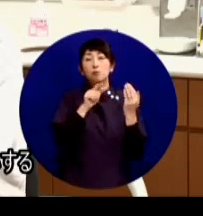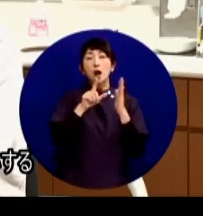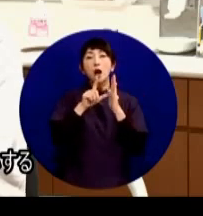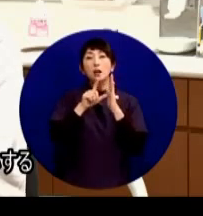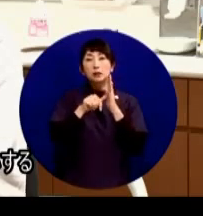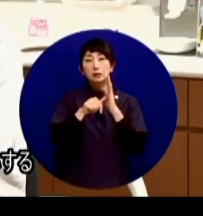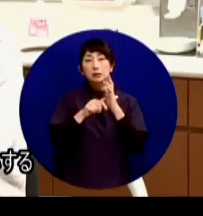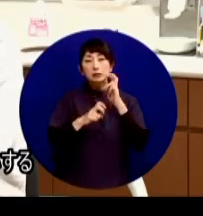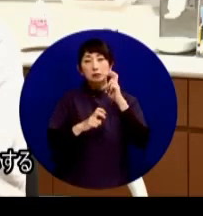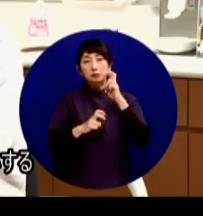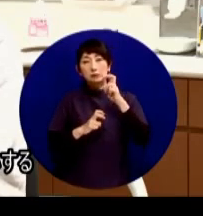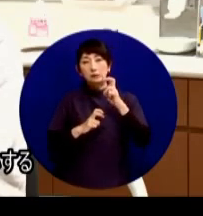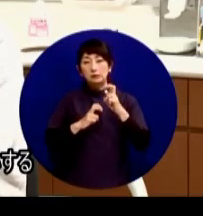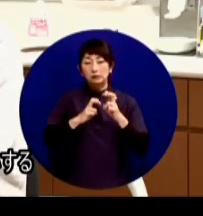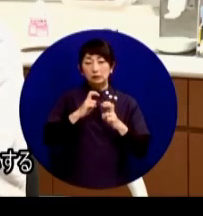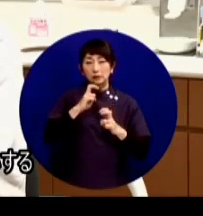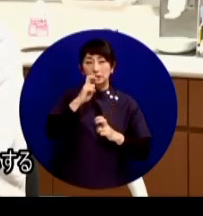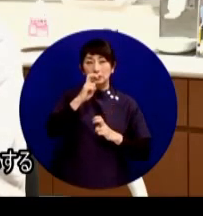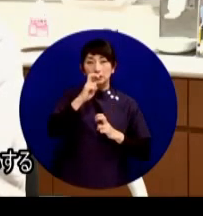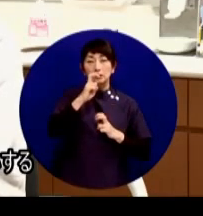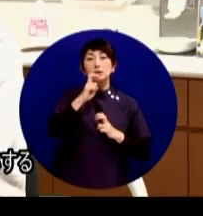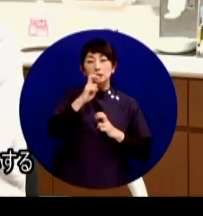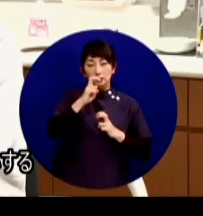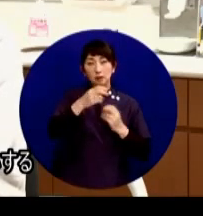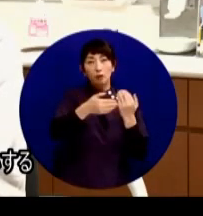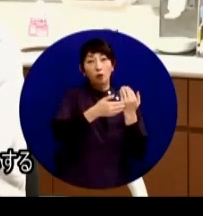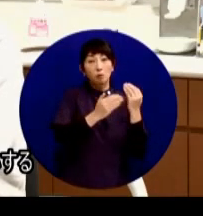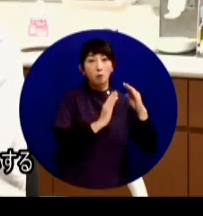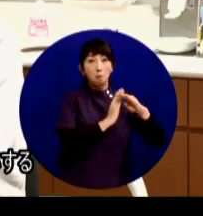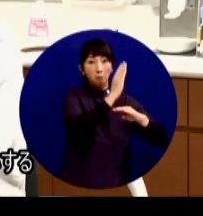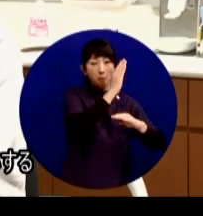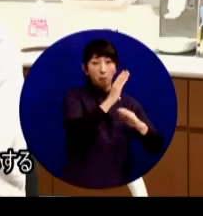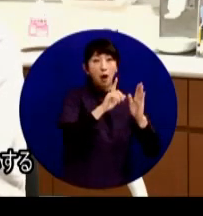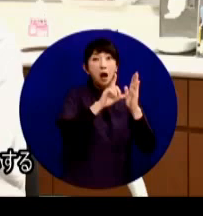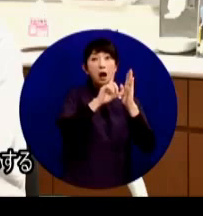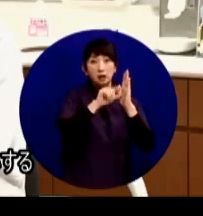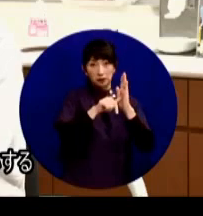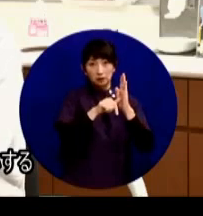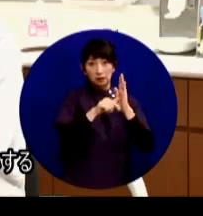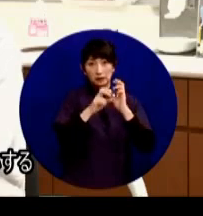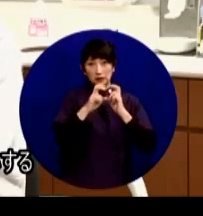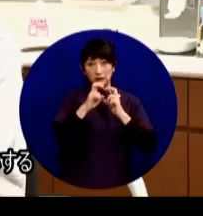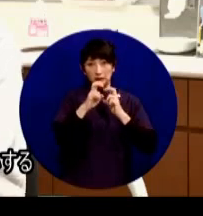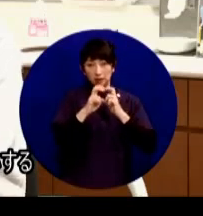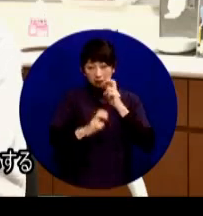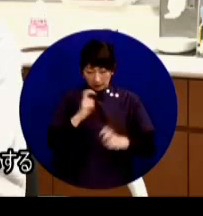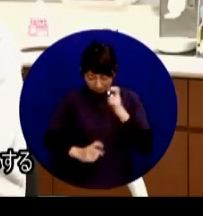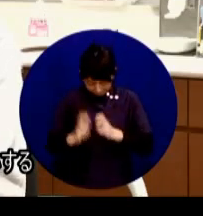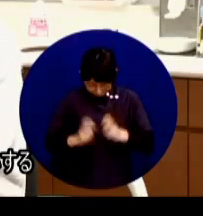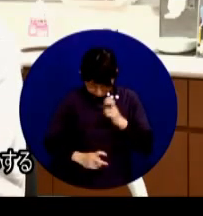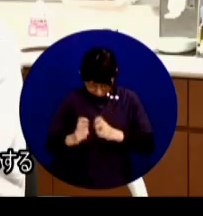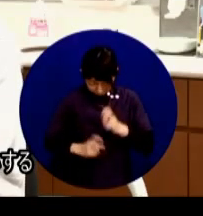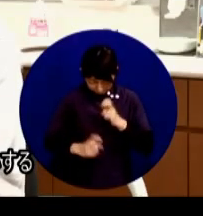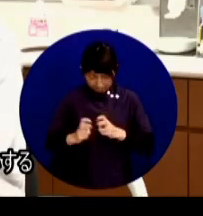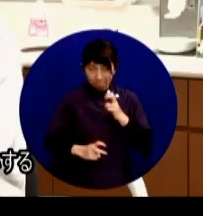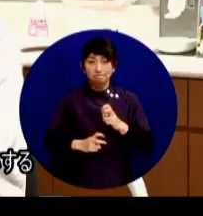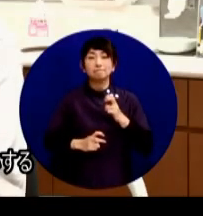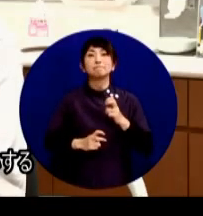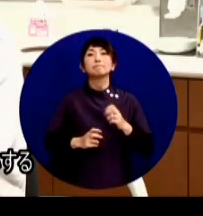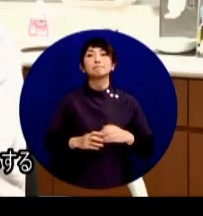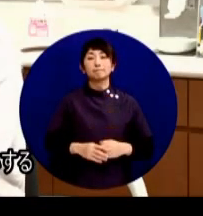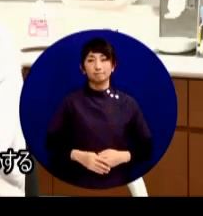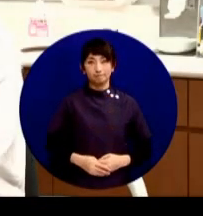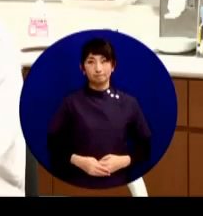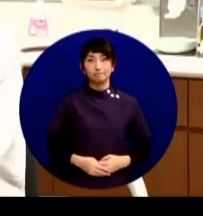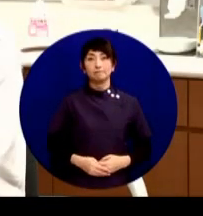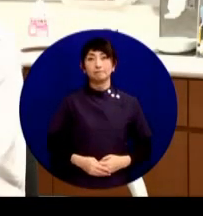逆にホルモンが多すぎると新陳代謝が異常に高まって常にランニングをしているような状態とな